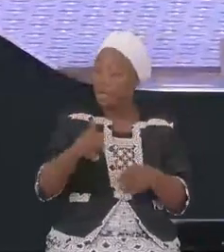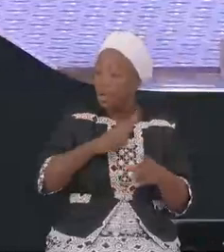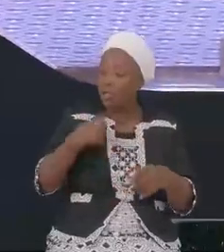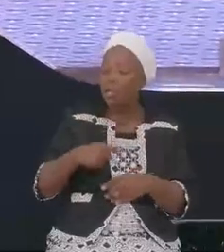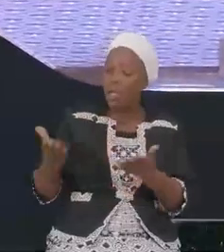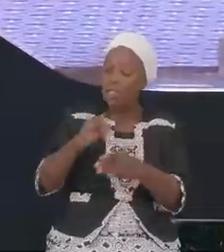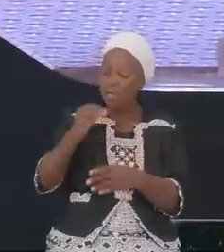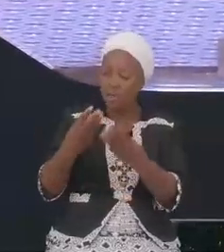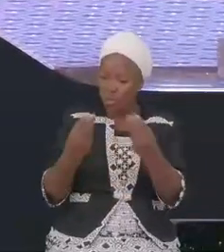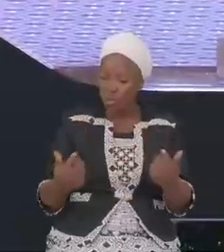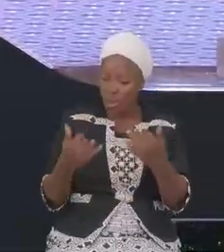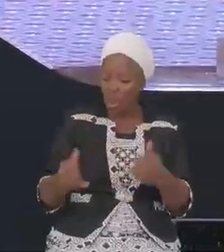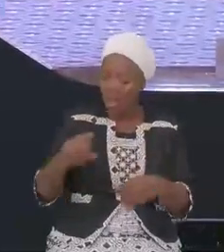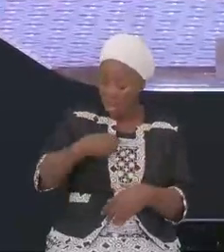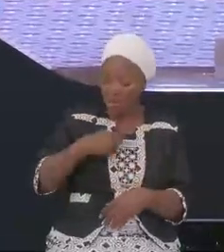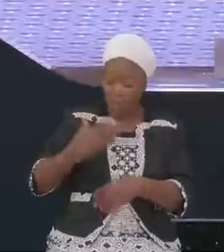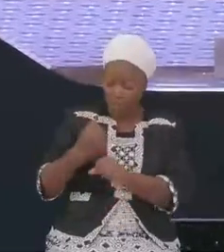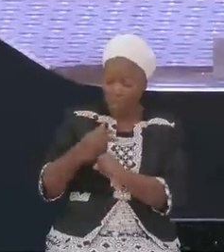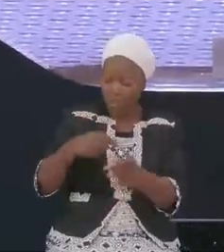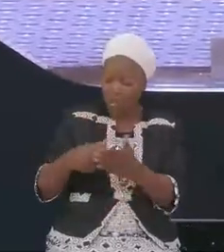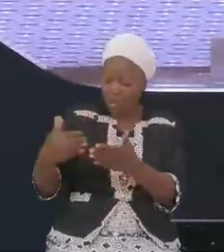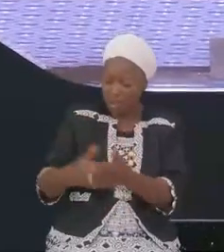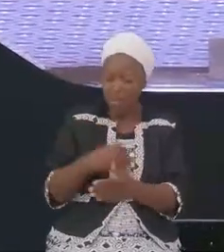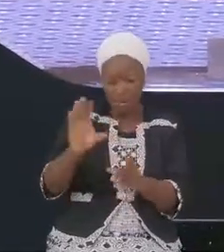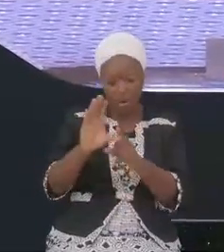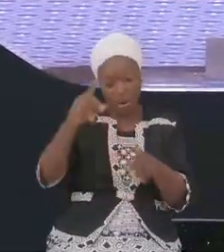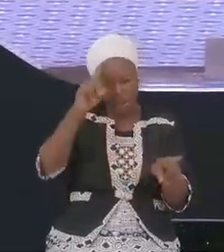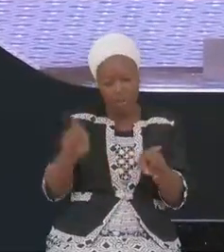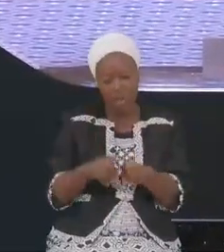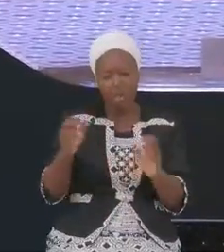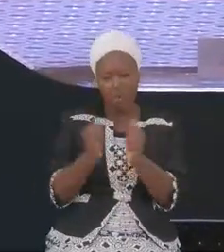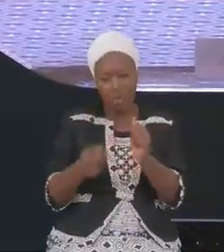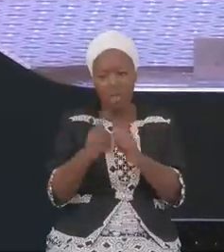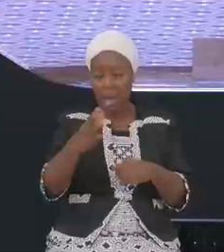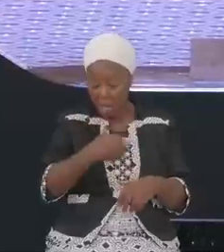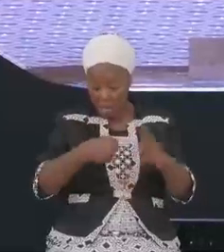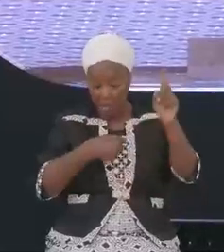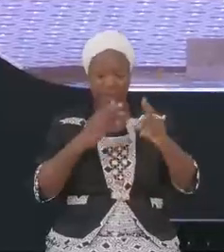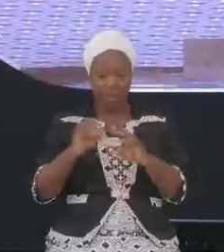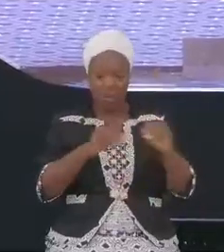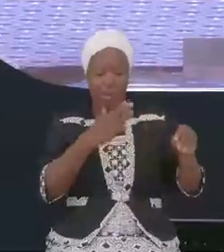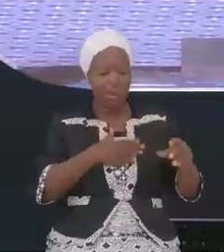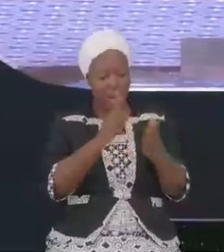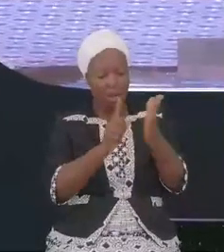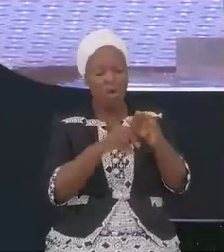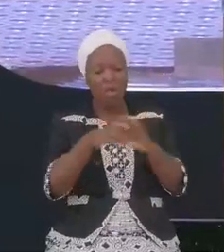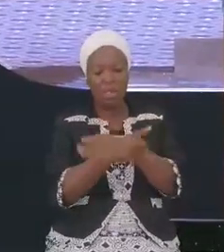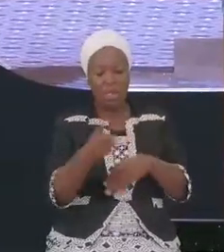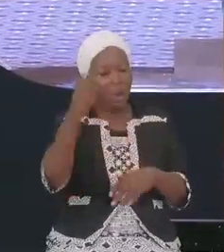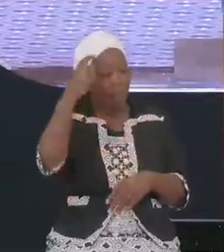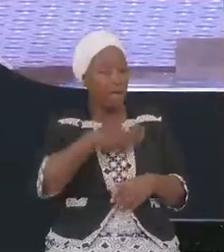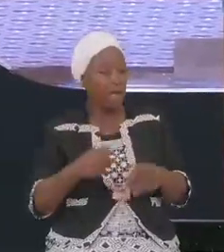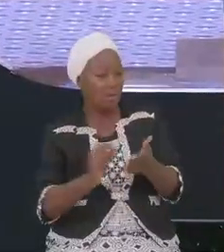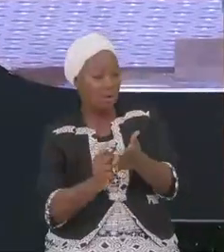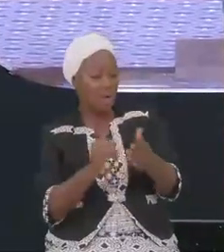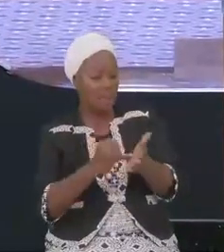faire cette nouvelle alliance. Et que je mettrai ma loi au-dedans d'eux, je l'écrirai dans